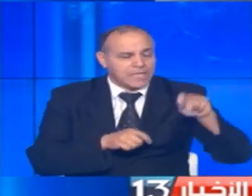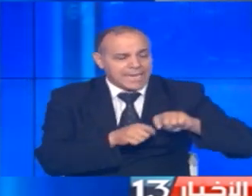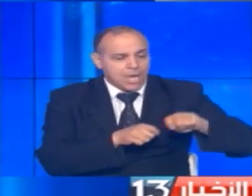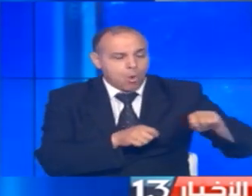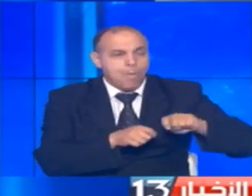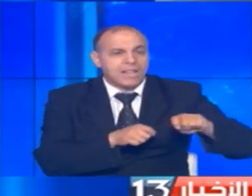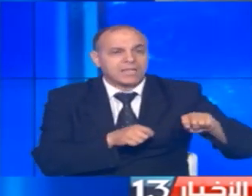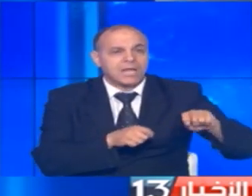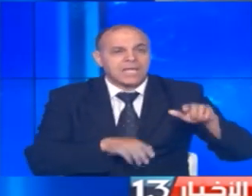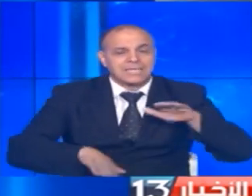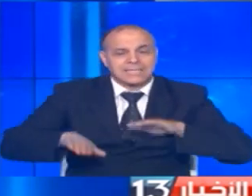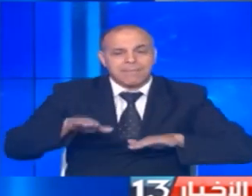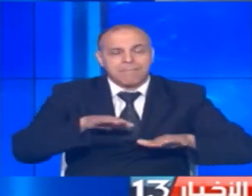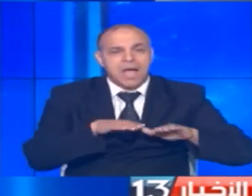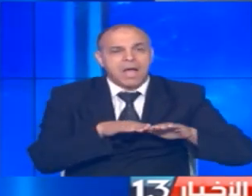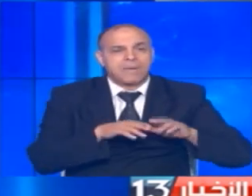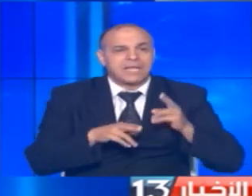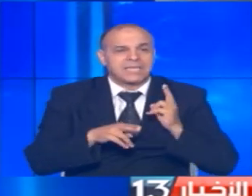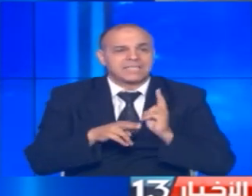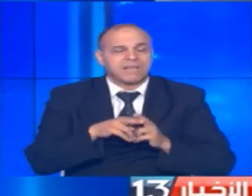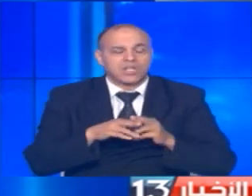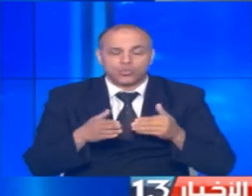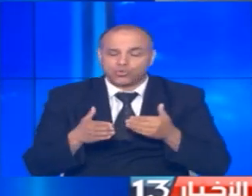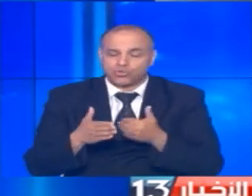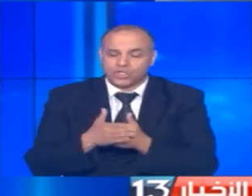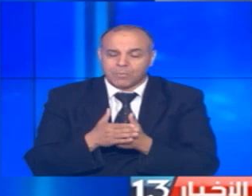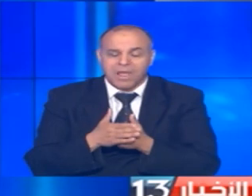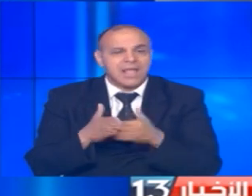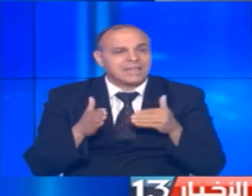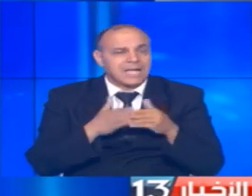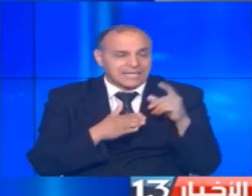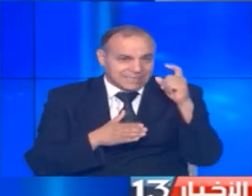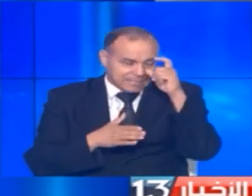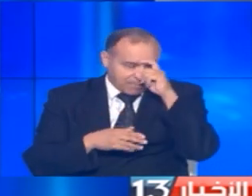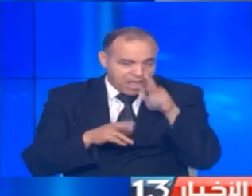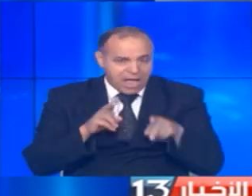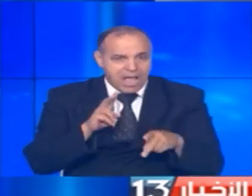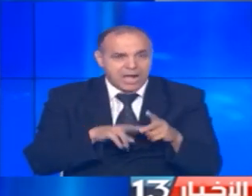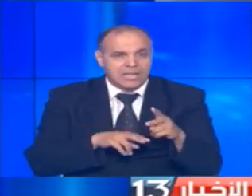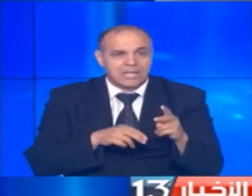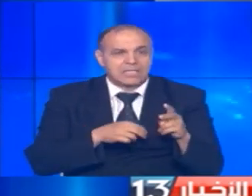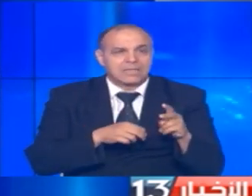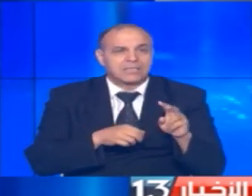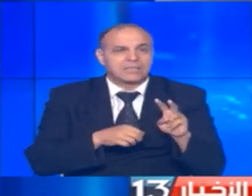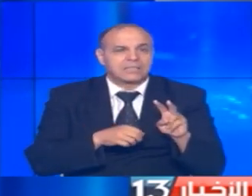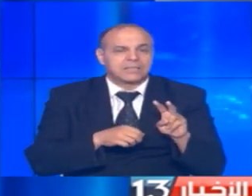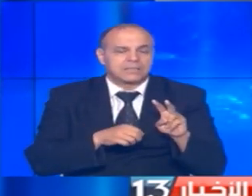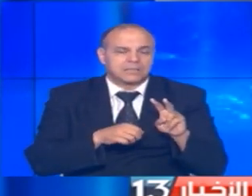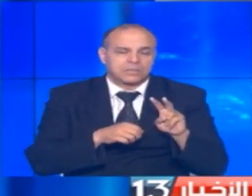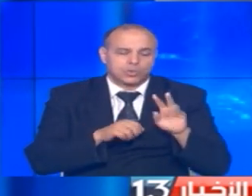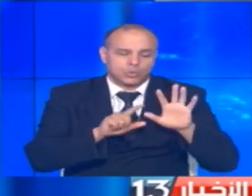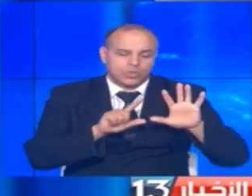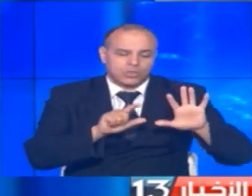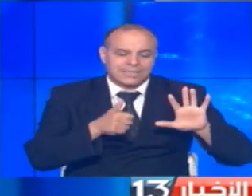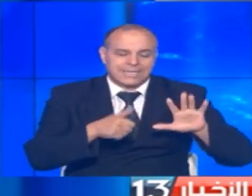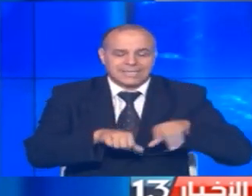كيلومتر سباحة بين صفاقس وجربة في تحد استغرق أكثر من 76 ساعة.